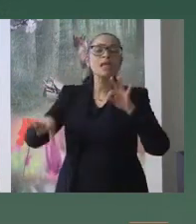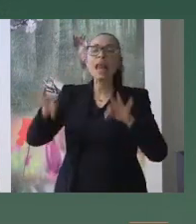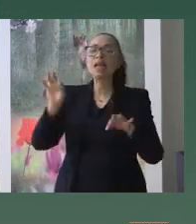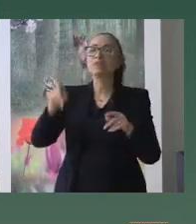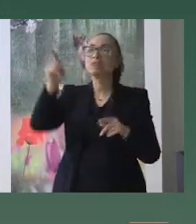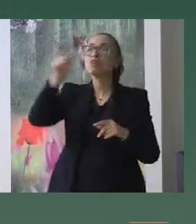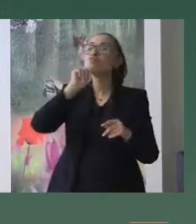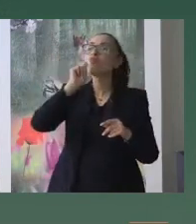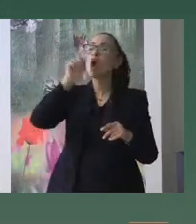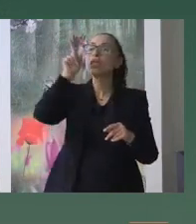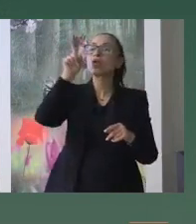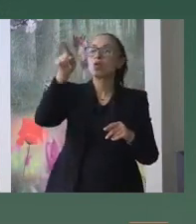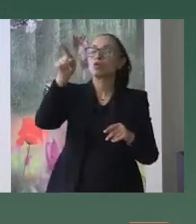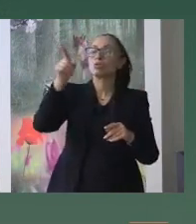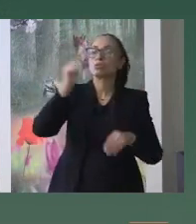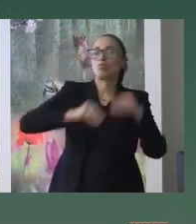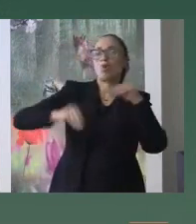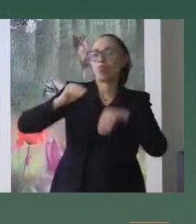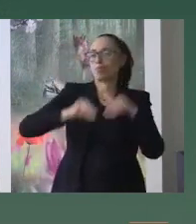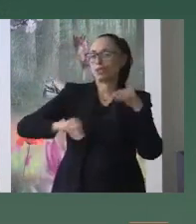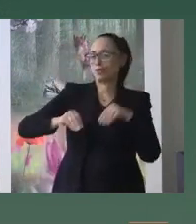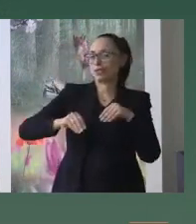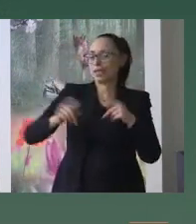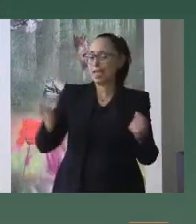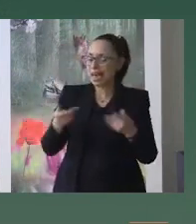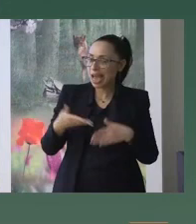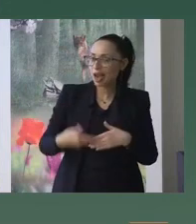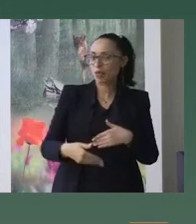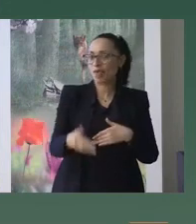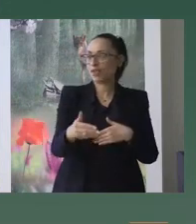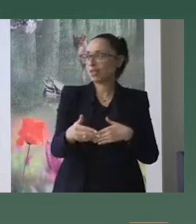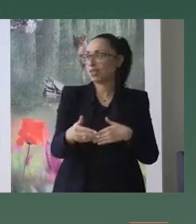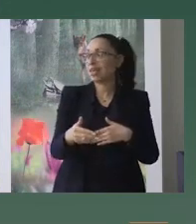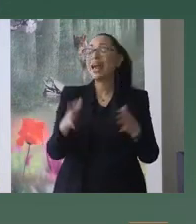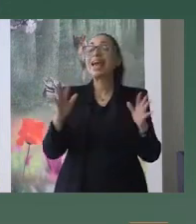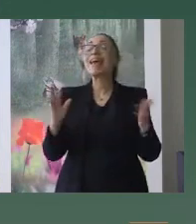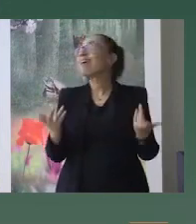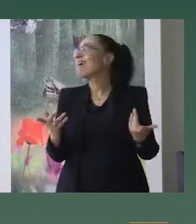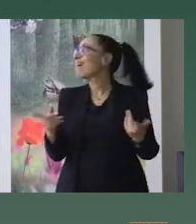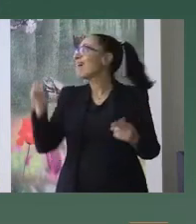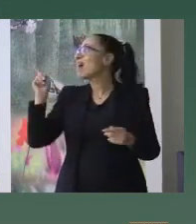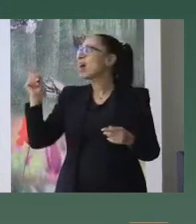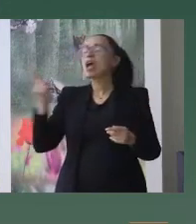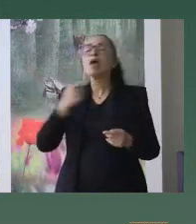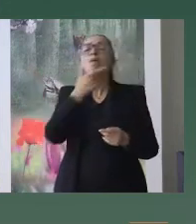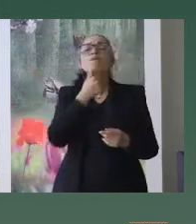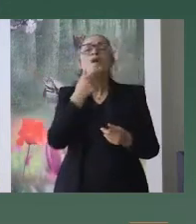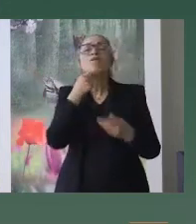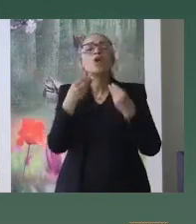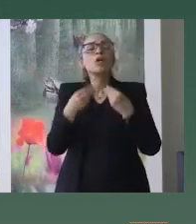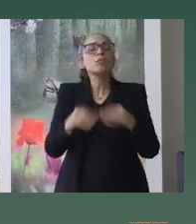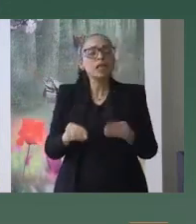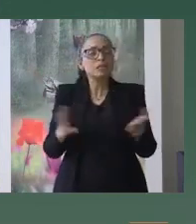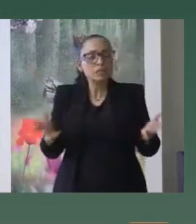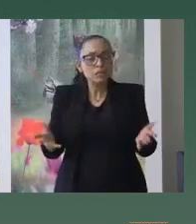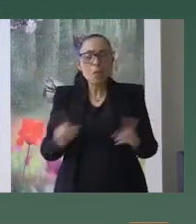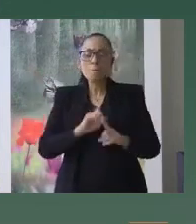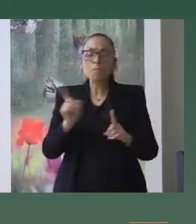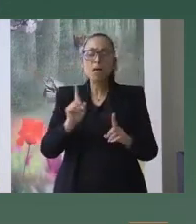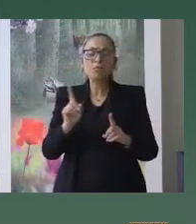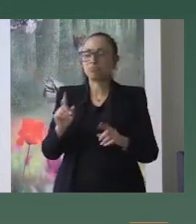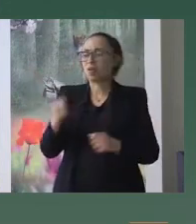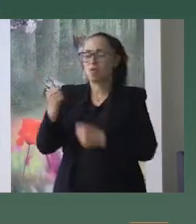πολιτικούς που θα ψηφίσει για να κάνουν αυτά που θέλει. Η πιο εύκολη λύση για τον πολίτη είναι να χρησιμοποιήσει το αυτοκίνητό του και να